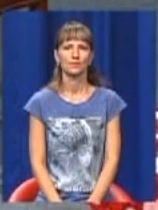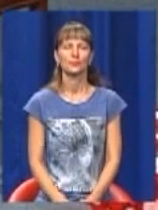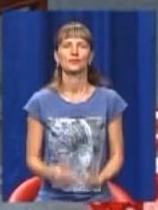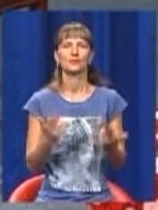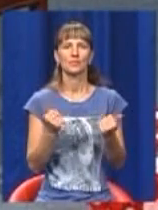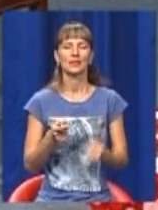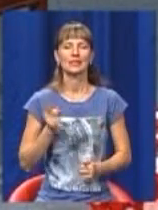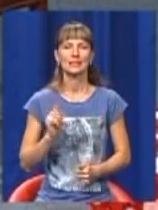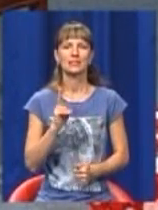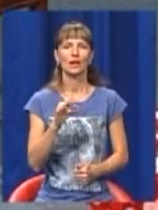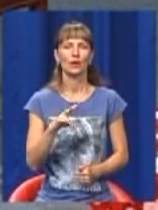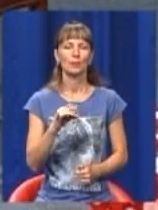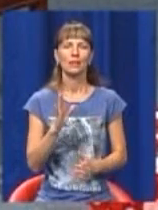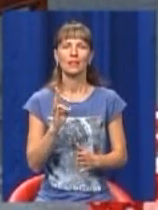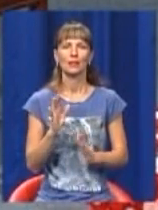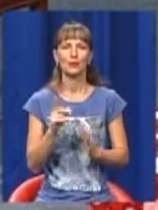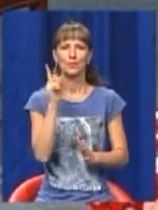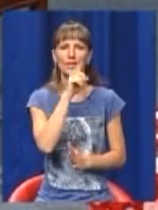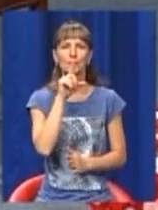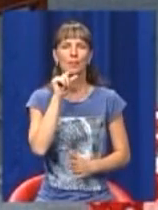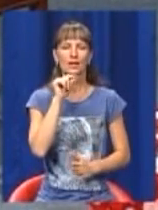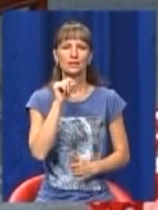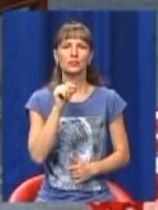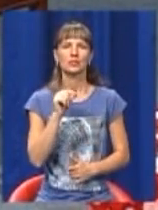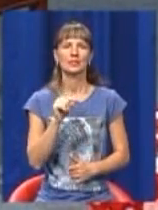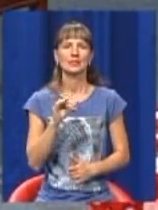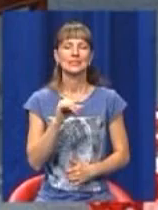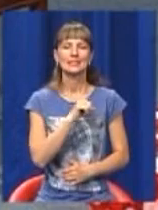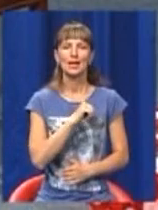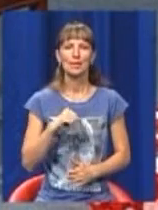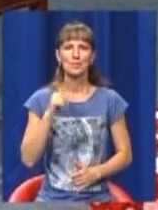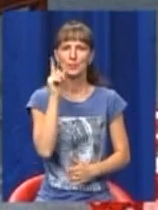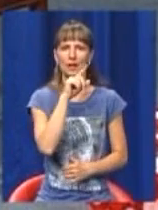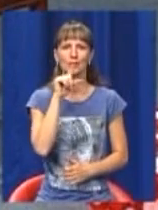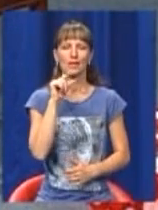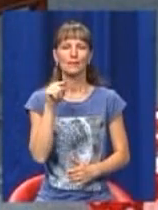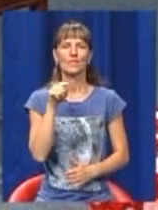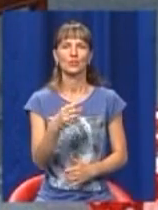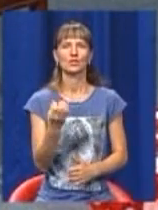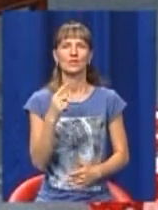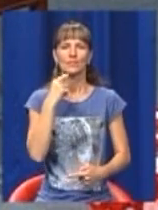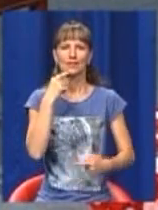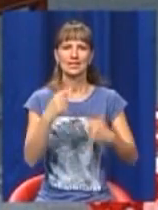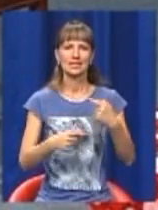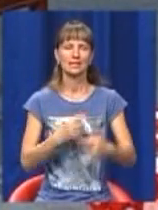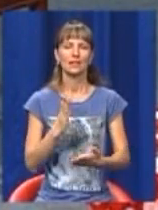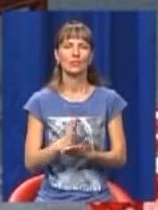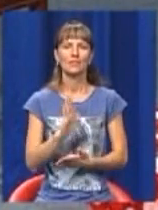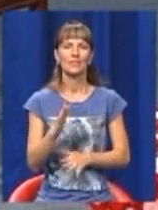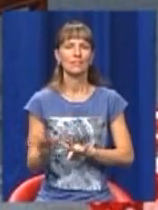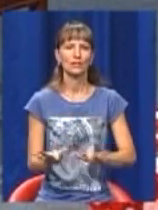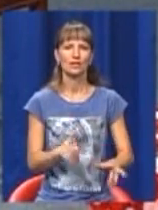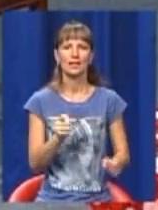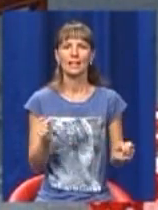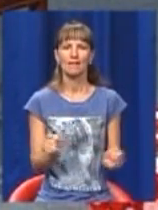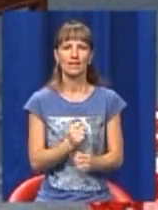Так, дійсно, колібрі – це не тільки маленька пташечка, найменша пташечка, вона ще й постійно знаходиться в русі. Її